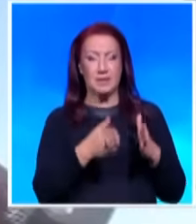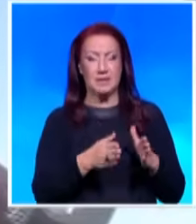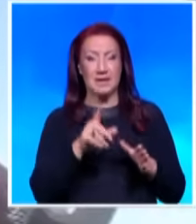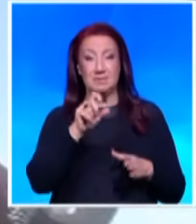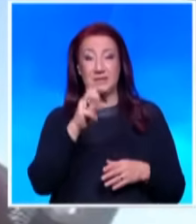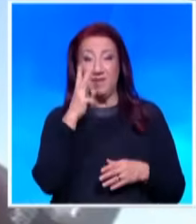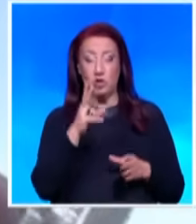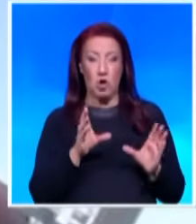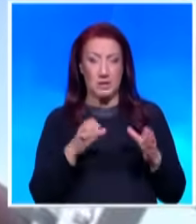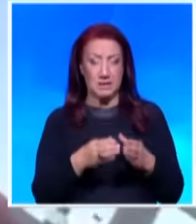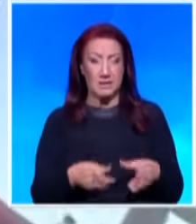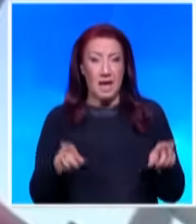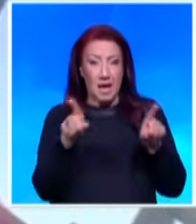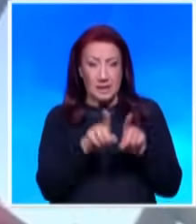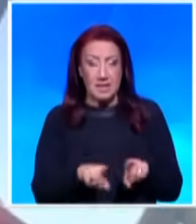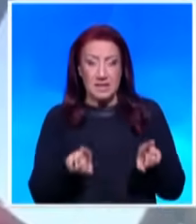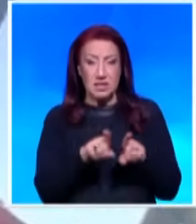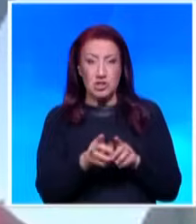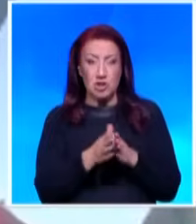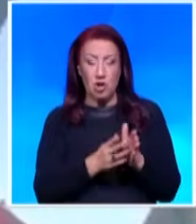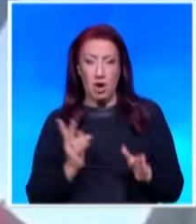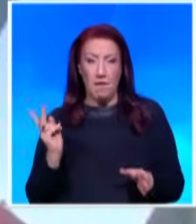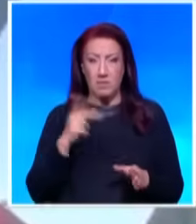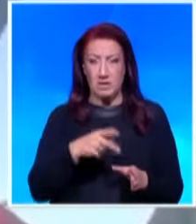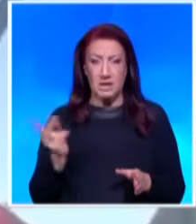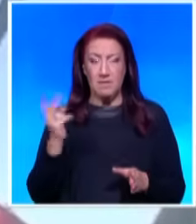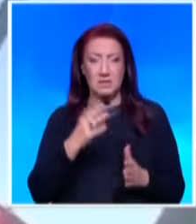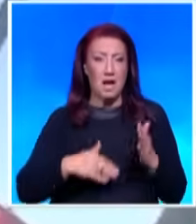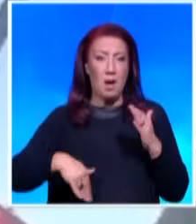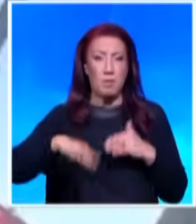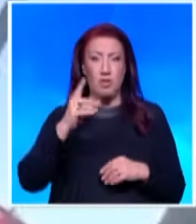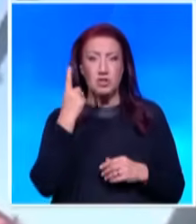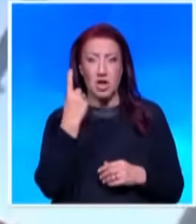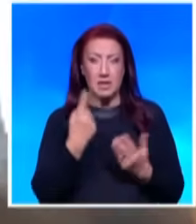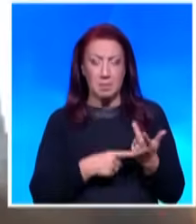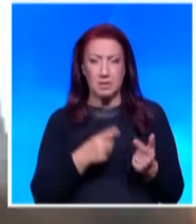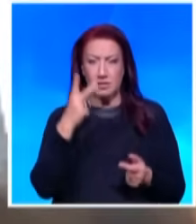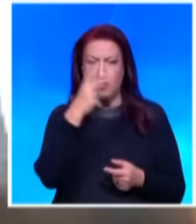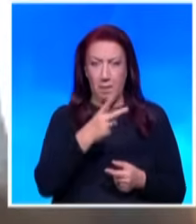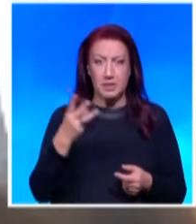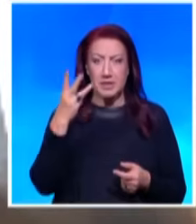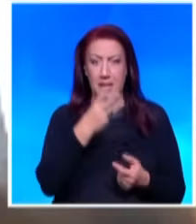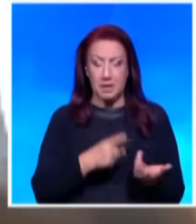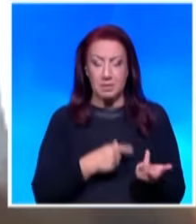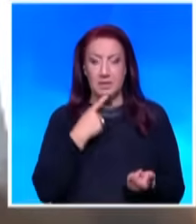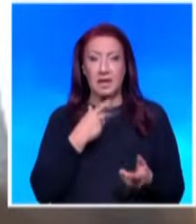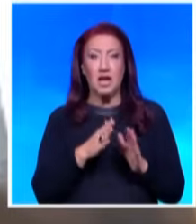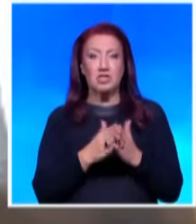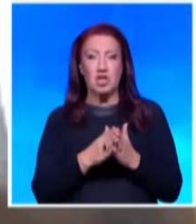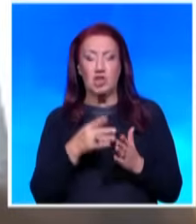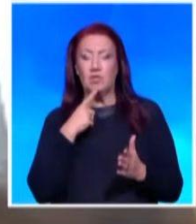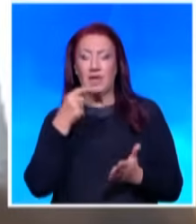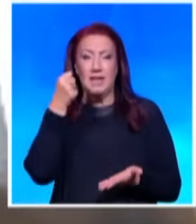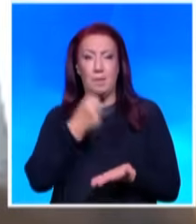едни и същи хора гласуват по няколко пъти, влизат по повече от един, членове на комисията поставят печати върху предварителни